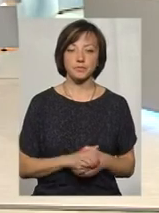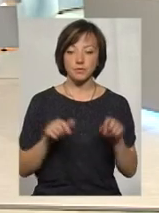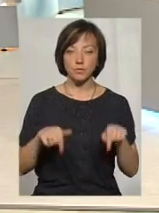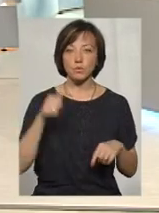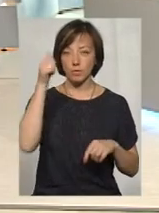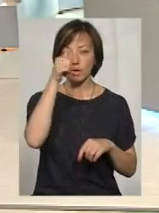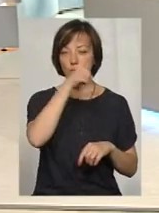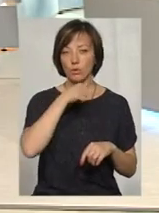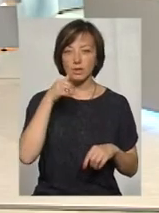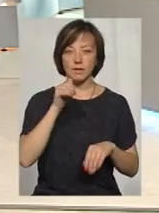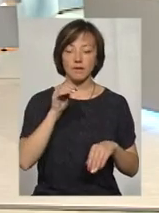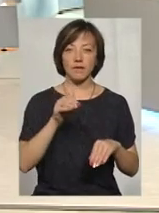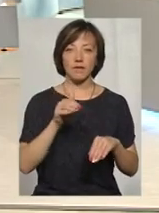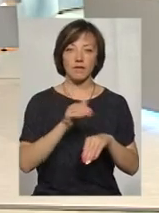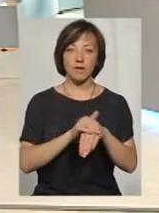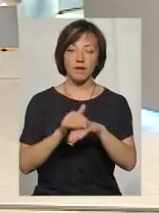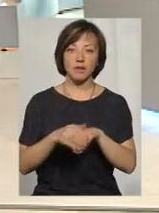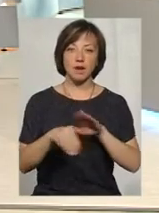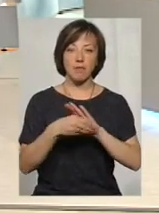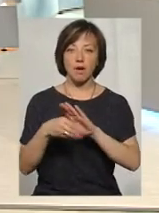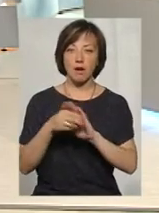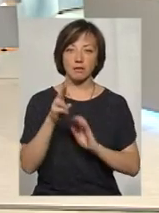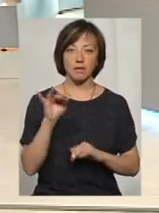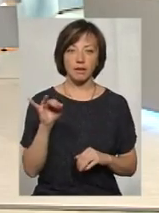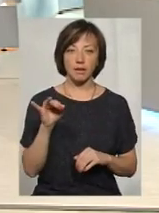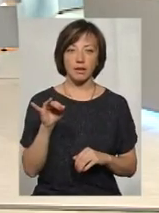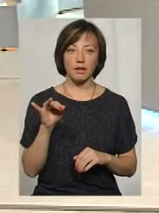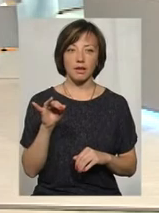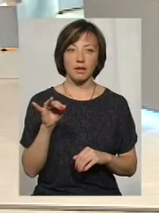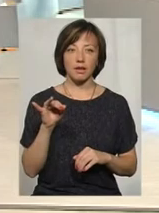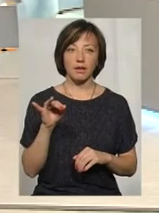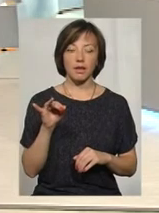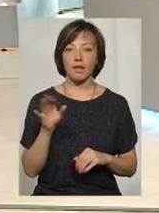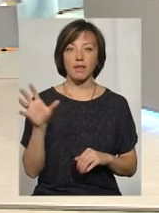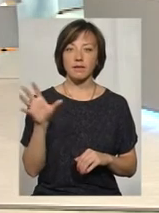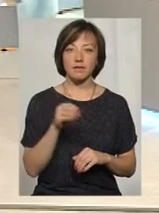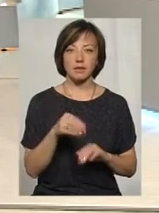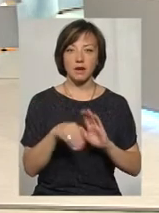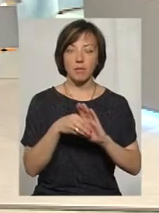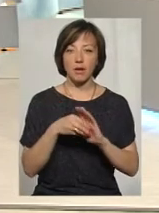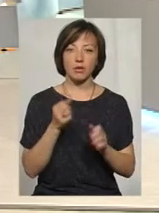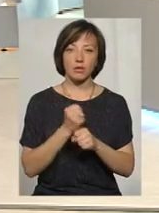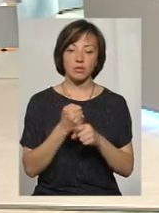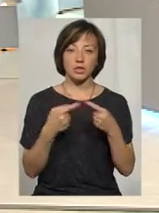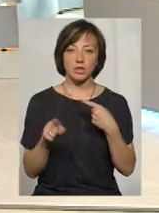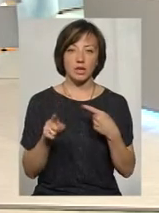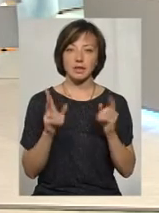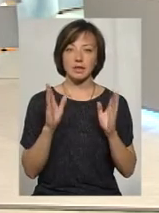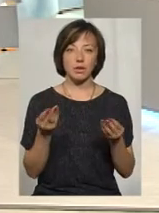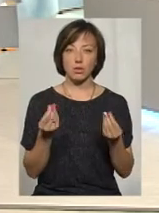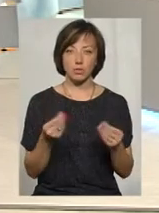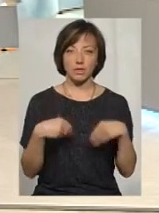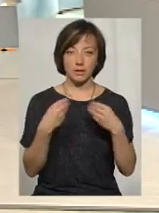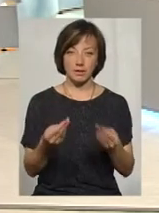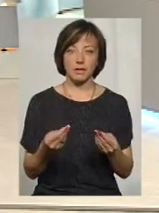виявлялися хабарники чи корупціонери, тому що не всі беруть хабаря і вчиняють інші корупційні злочини, що корупція не обмежується